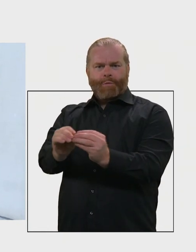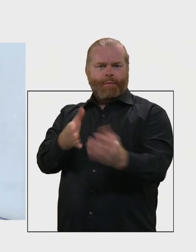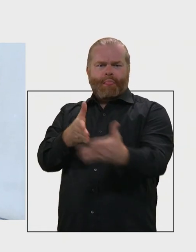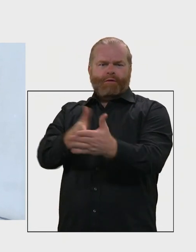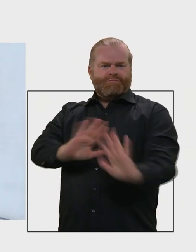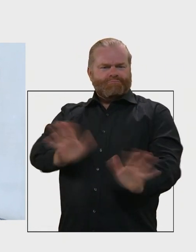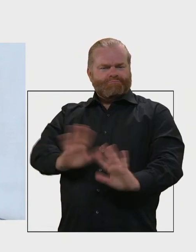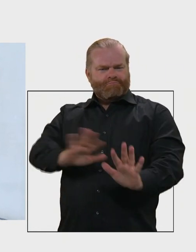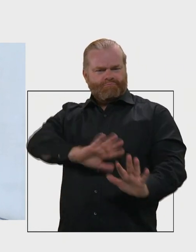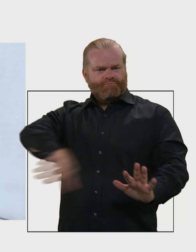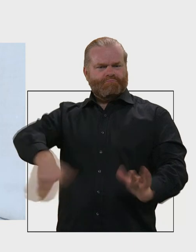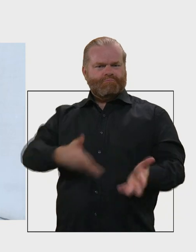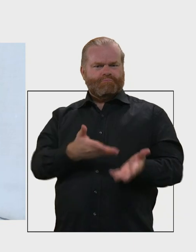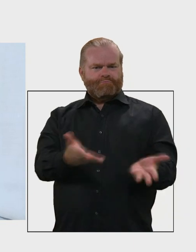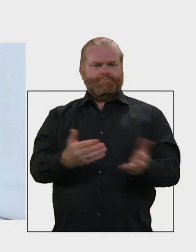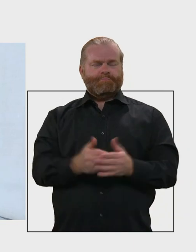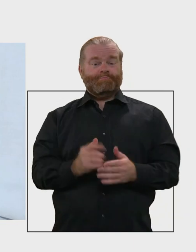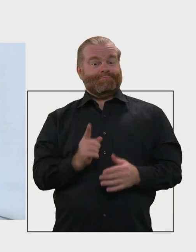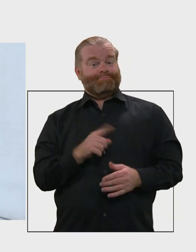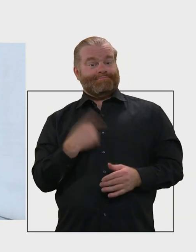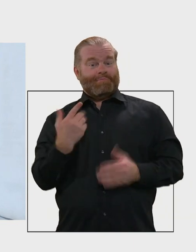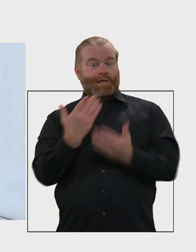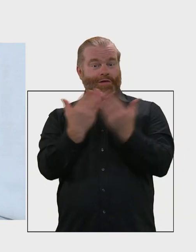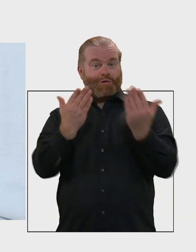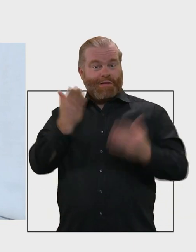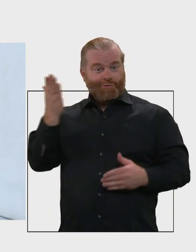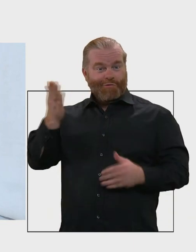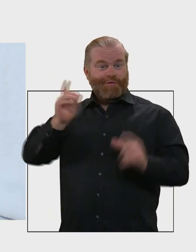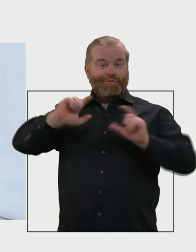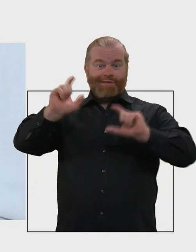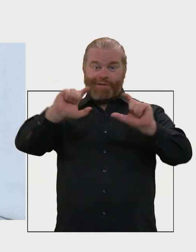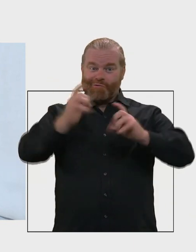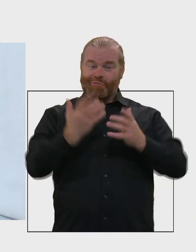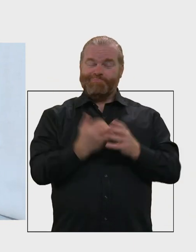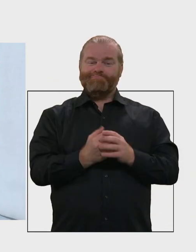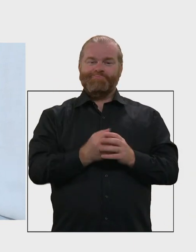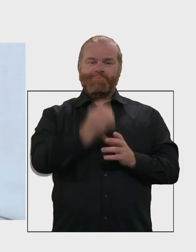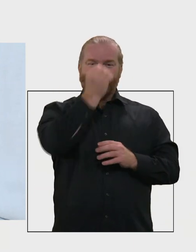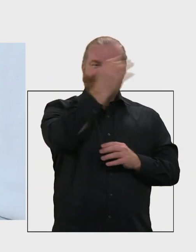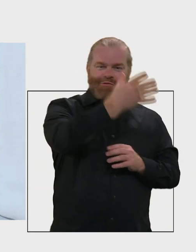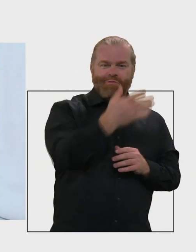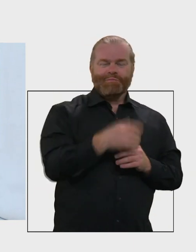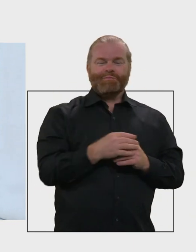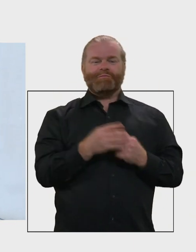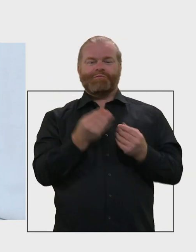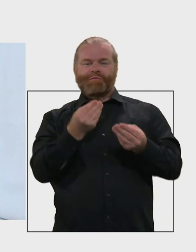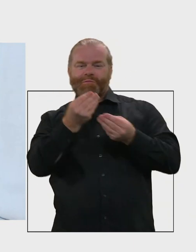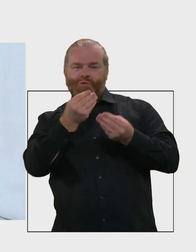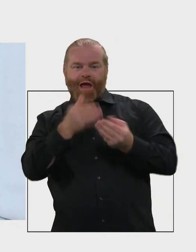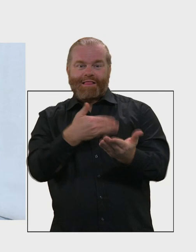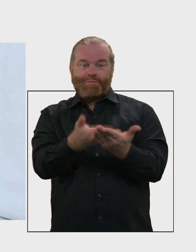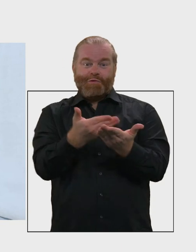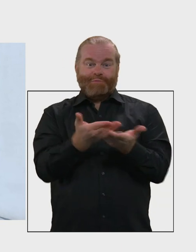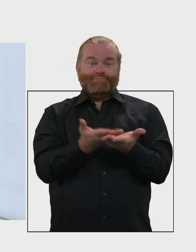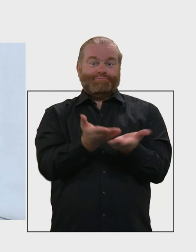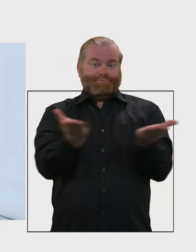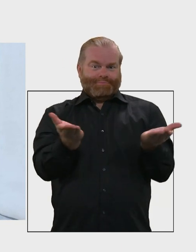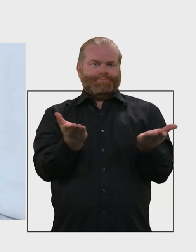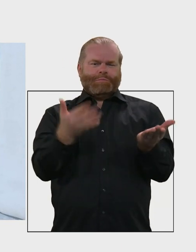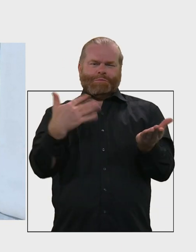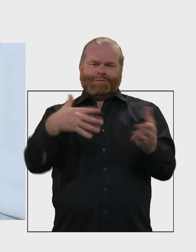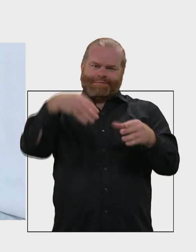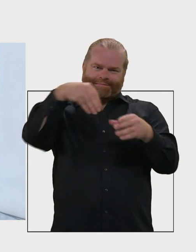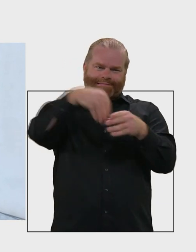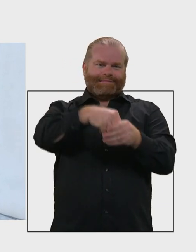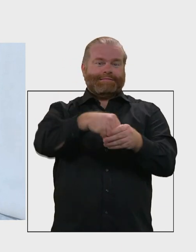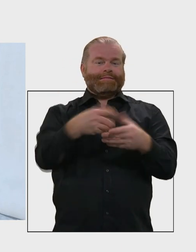Niedrigschwelligkeit und Inklusion, das sind ganz wichtige Stichworte und ich bin sicher, das wird heute Abend hier auch noch mal immer wieder auftauchen,